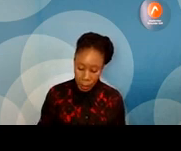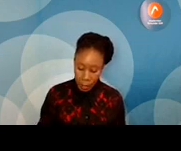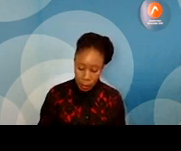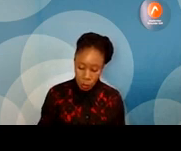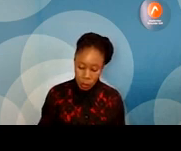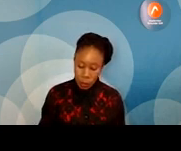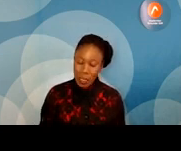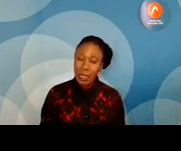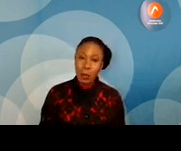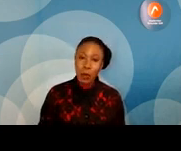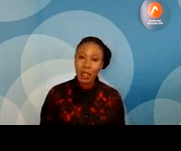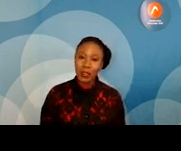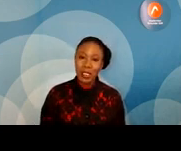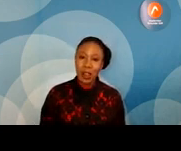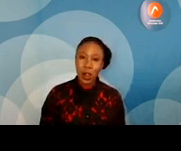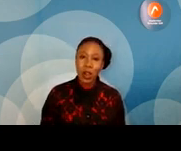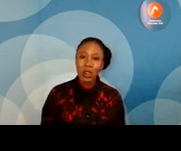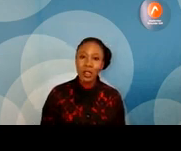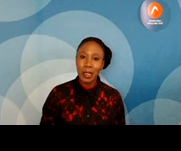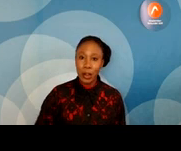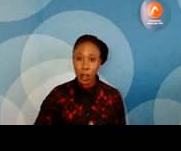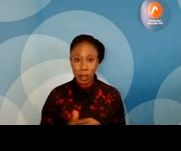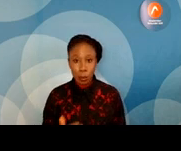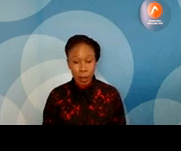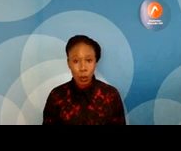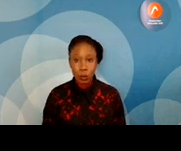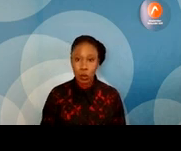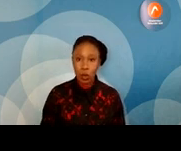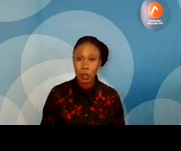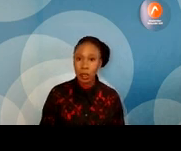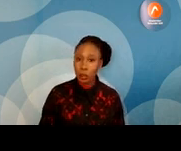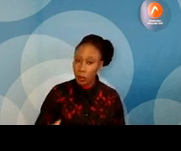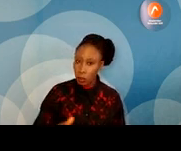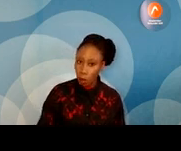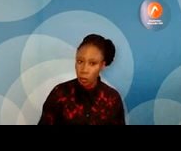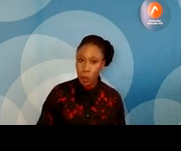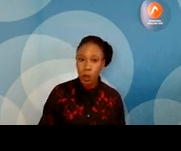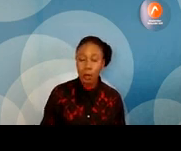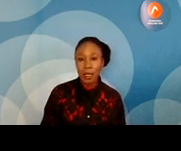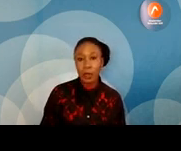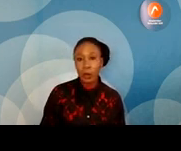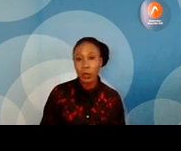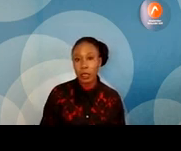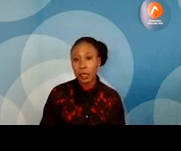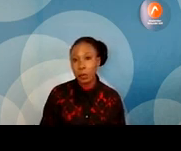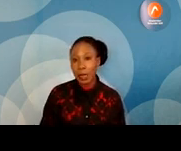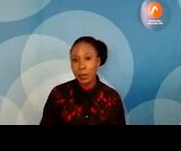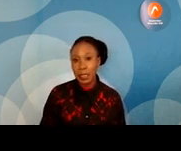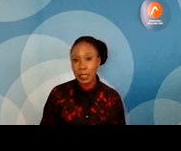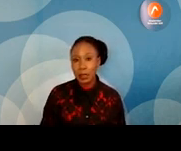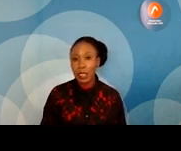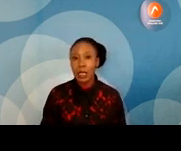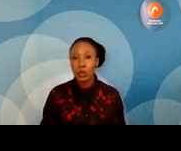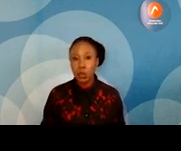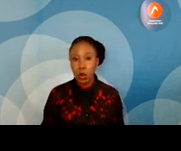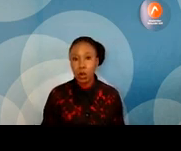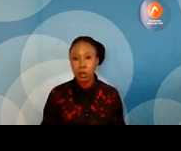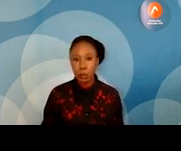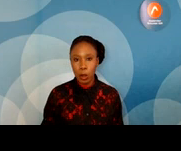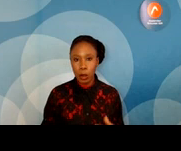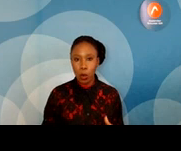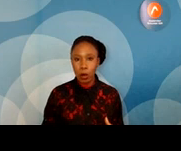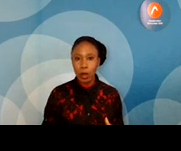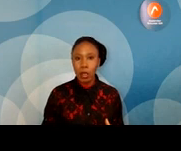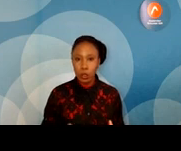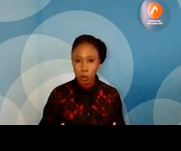Och är det så att vi menar på att vi ska ha en högre pensionsålder, att vi ska behålla människor inom arbetslivet så